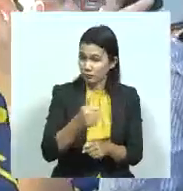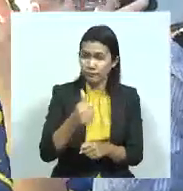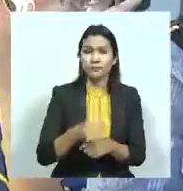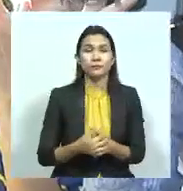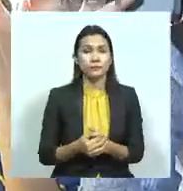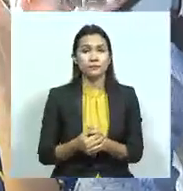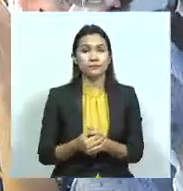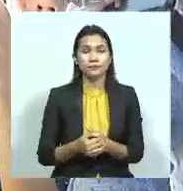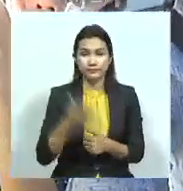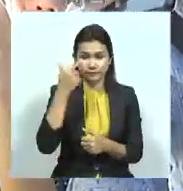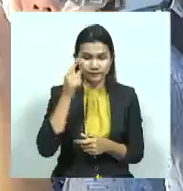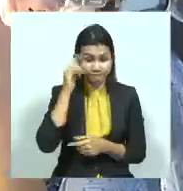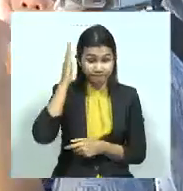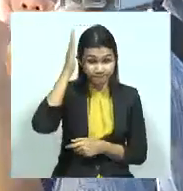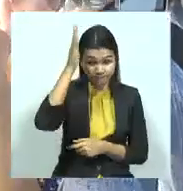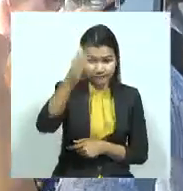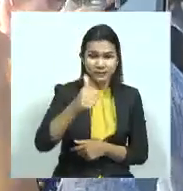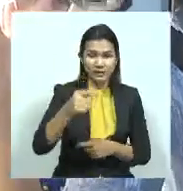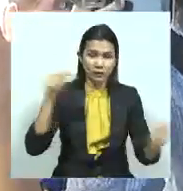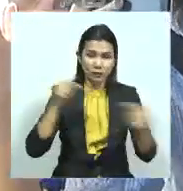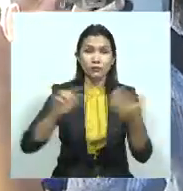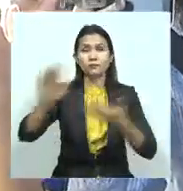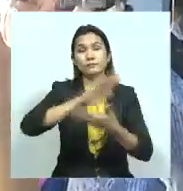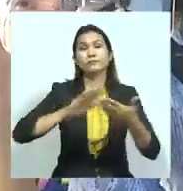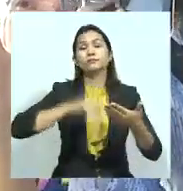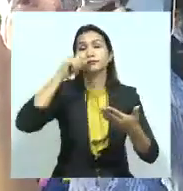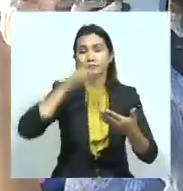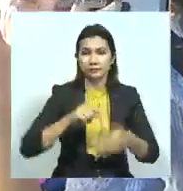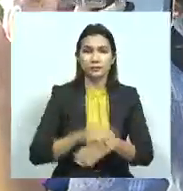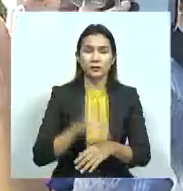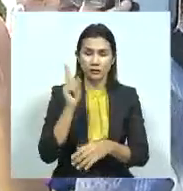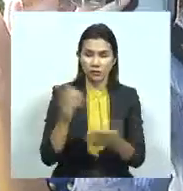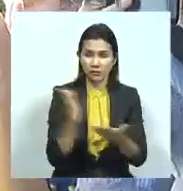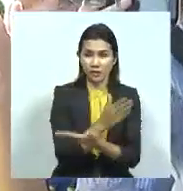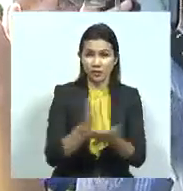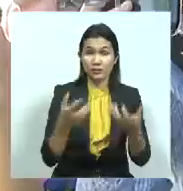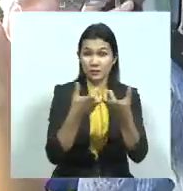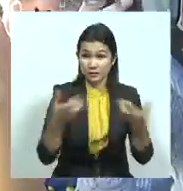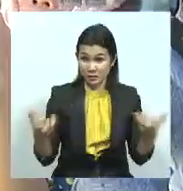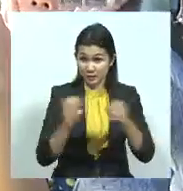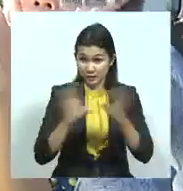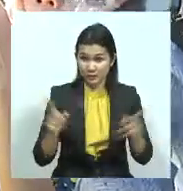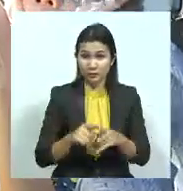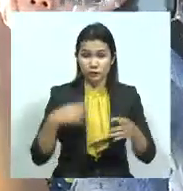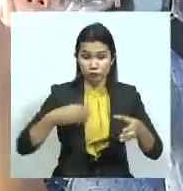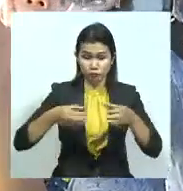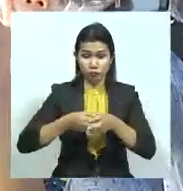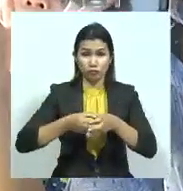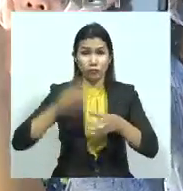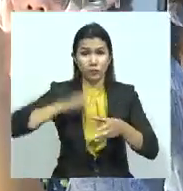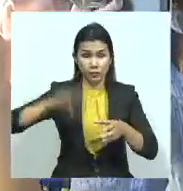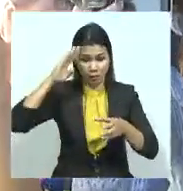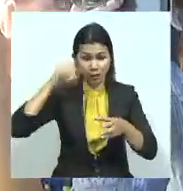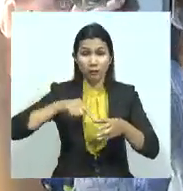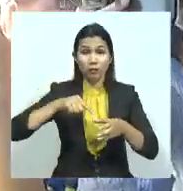นะเพื่อสร้างอนาคตที่ดีของประเทศชาติบ้านเมืองนะครับแล้วก็ต้องแบ่งแยกว่าขณะนี้กองทัพเนี่ยก็กลับ